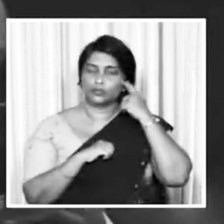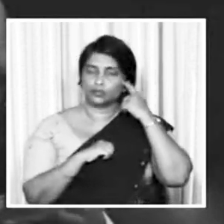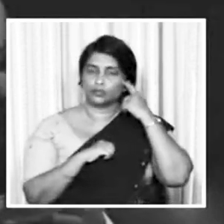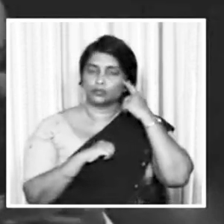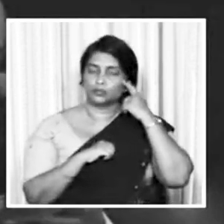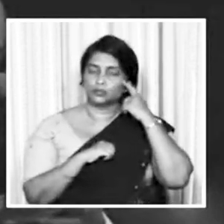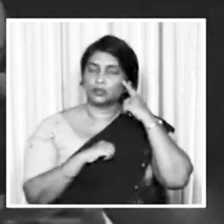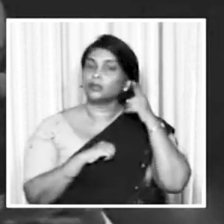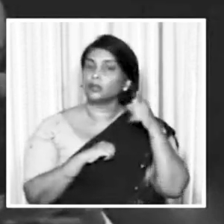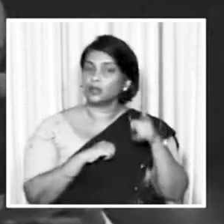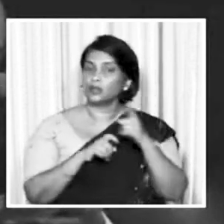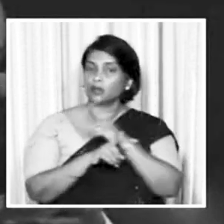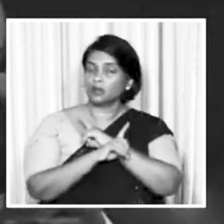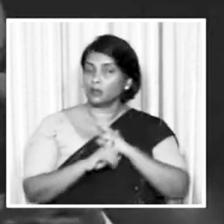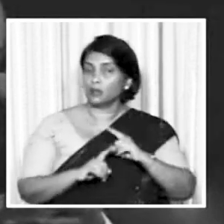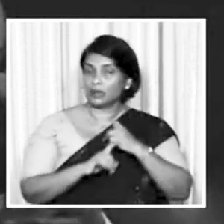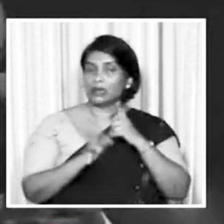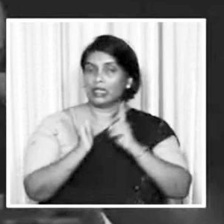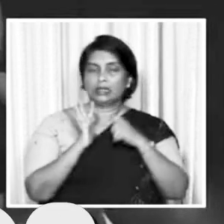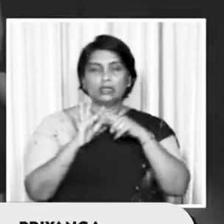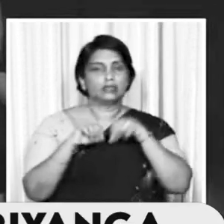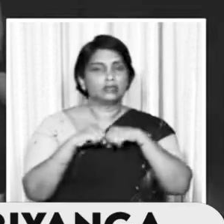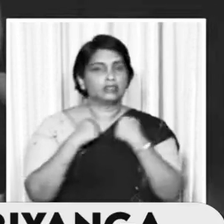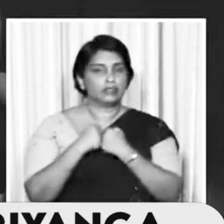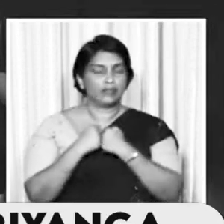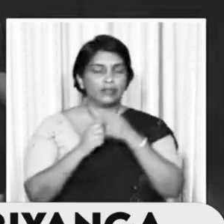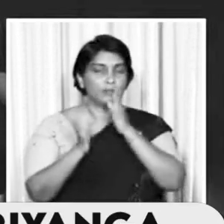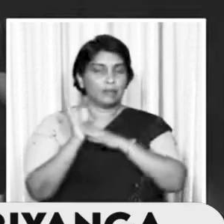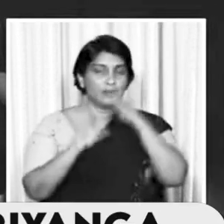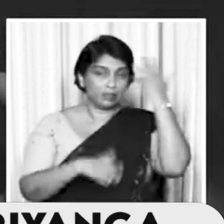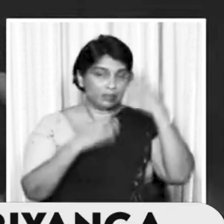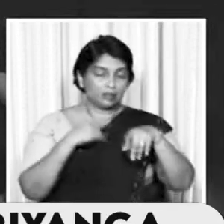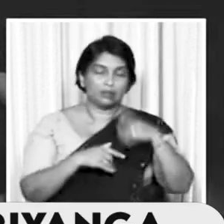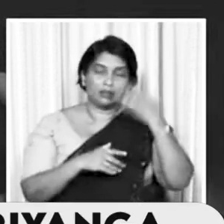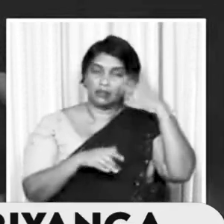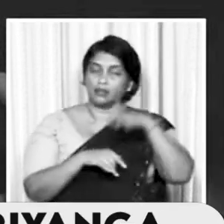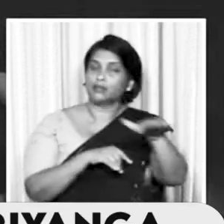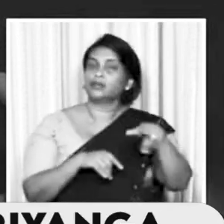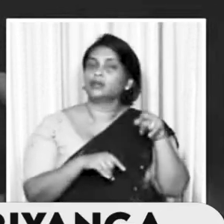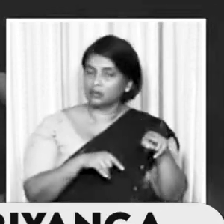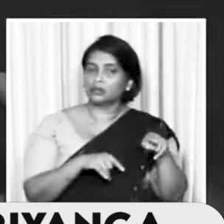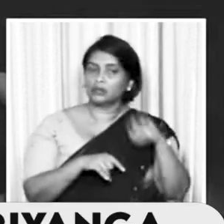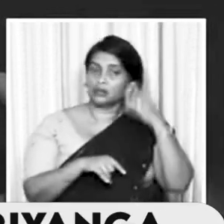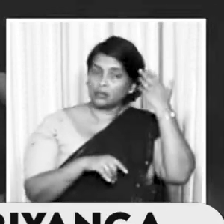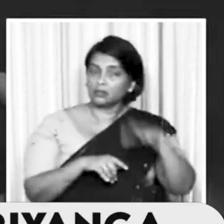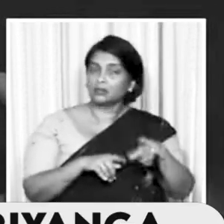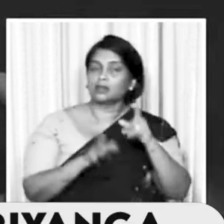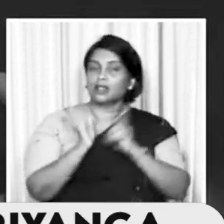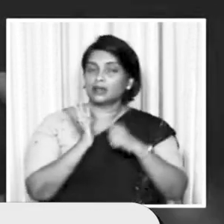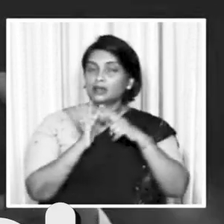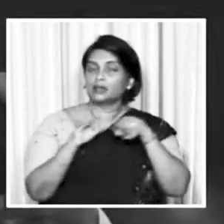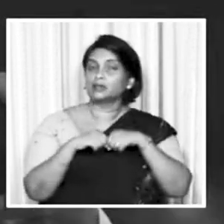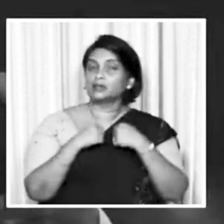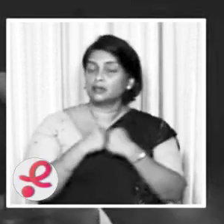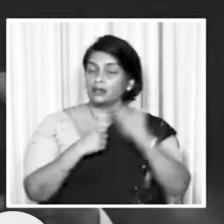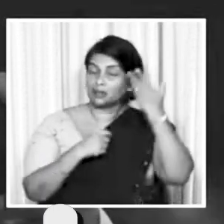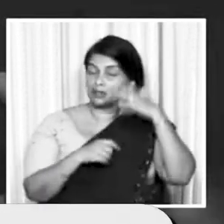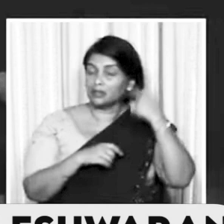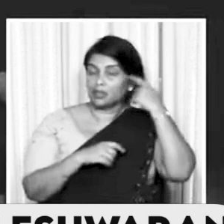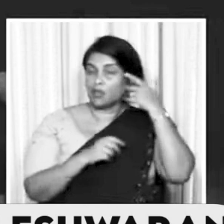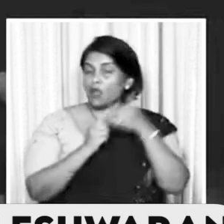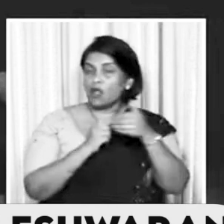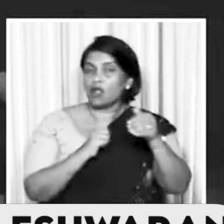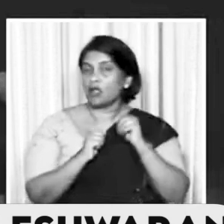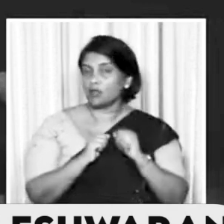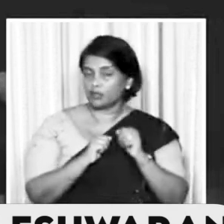அந்த முன்னாள் மாவீரர்களுடைய குடும்பங்களை, அவருடைய தாய் தந்தையர் அல்லது உரித்துடையோரை அவர்களுக்கு ஒரு கௌரவிப்பை